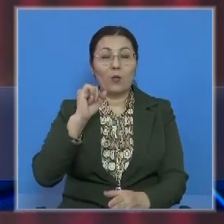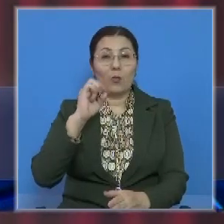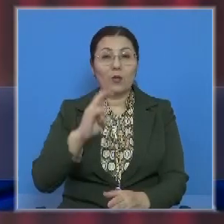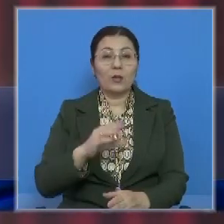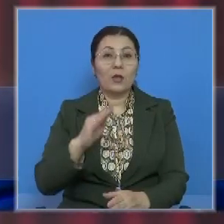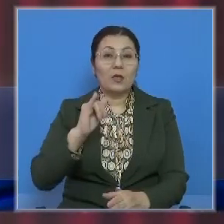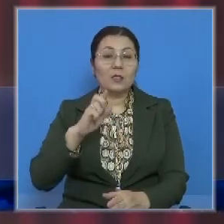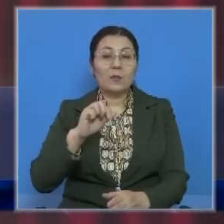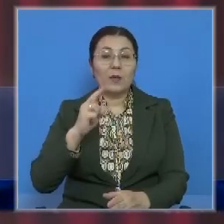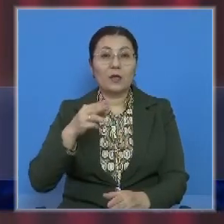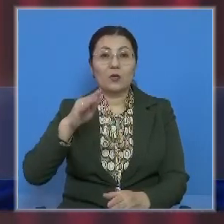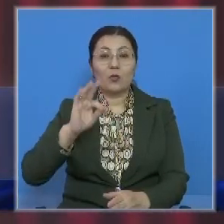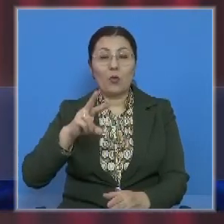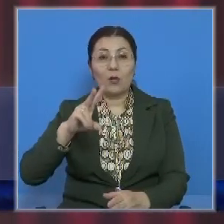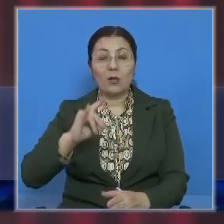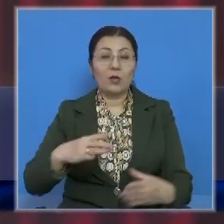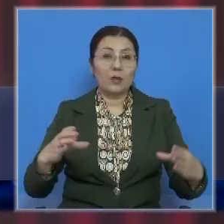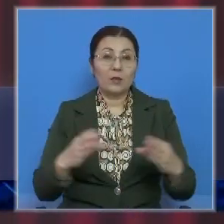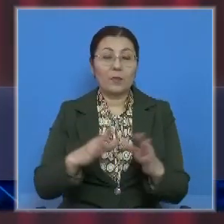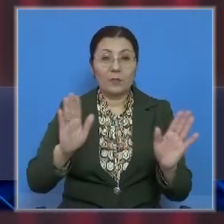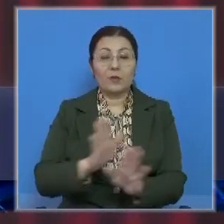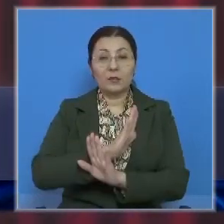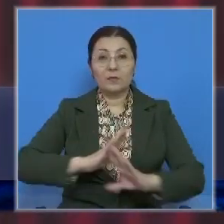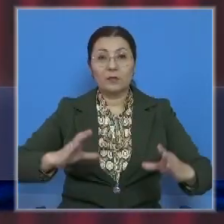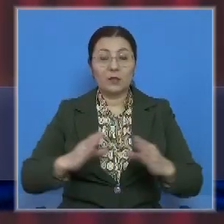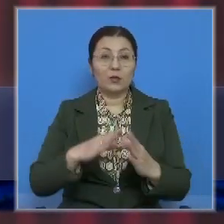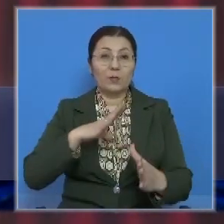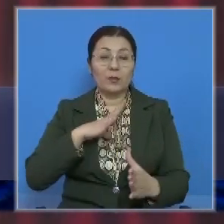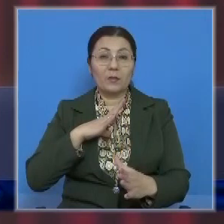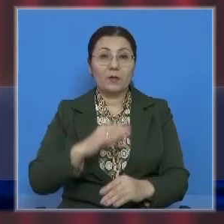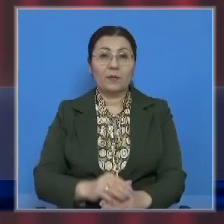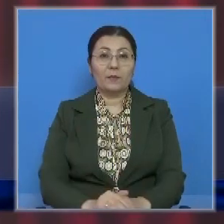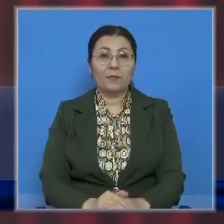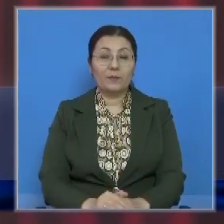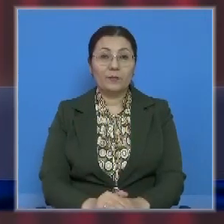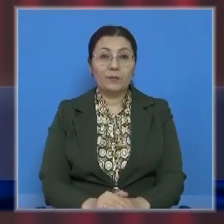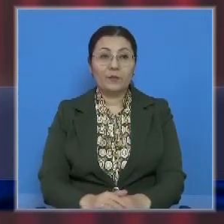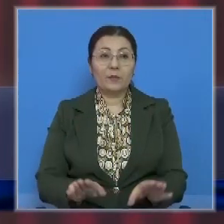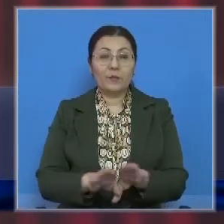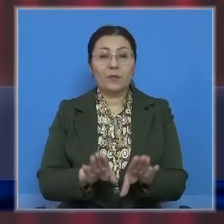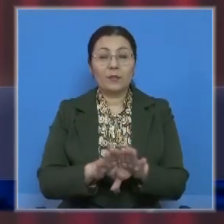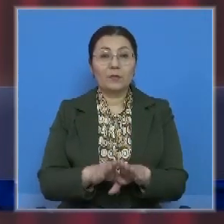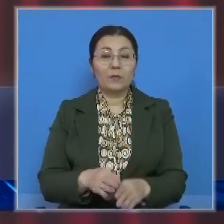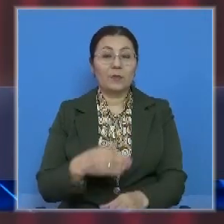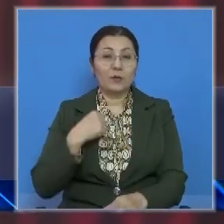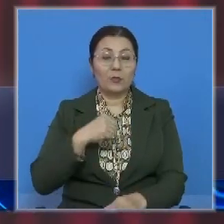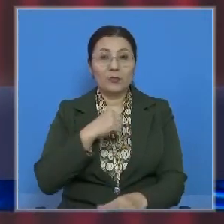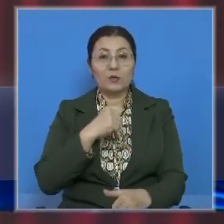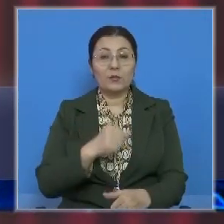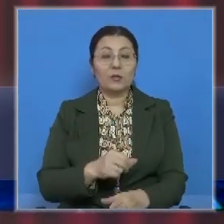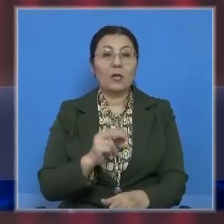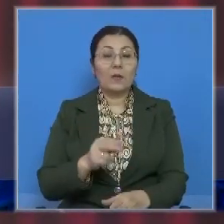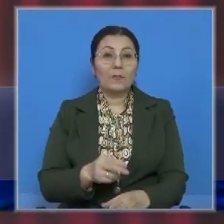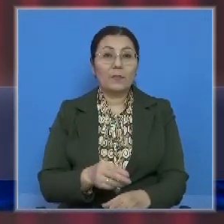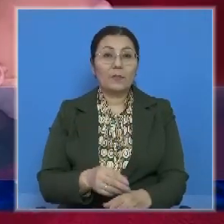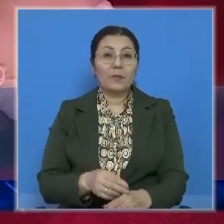топтарын айта аламын. Осы жақтан осы ұжымнан қанат қағып алысқа самғаған деп мен қанат пен Светаларды